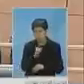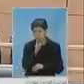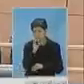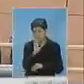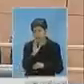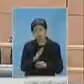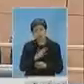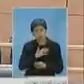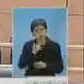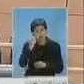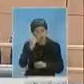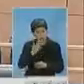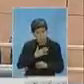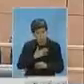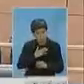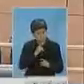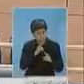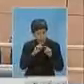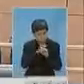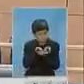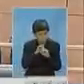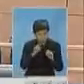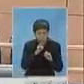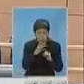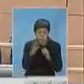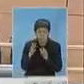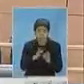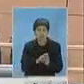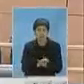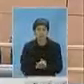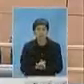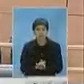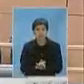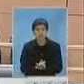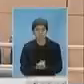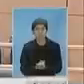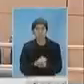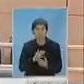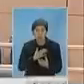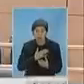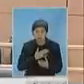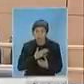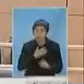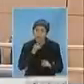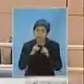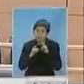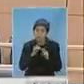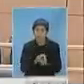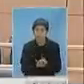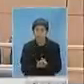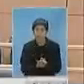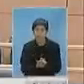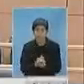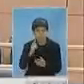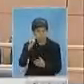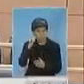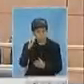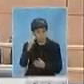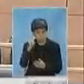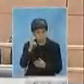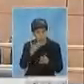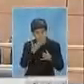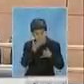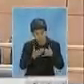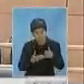อย่างนั้นและผมแน่ใจว่าเรากำลังไม่ได้พูดกันเรื่องนี้แต่เรากำลังพูดว่าพันตำรวจโททักษิณ